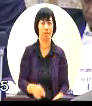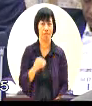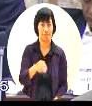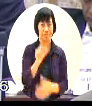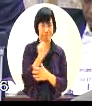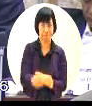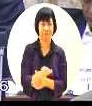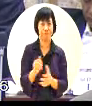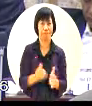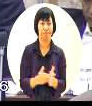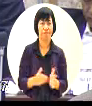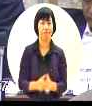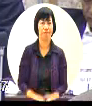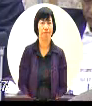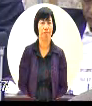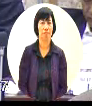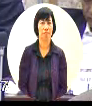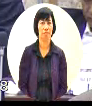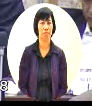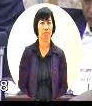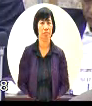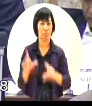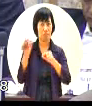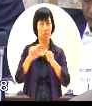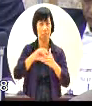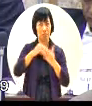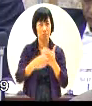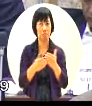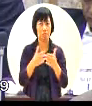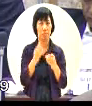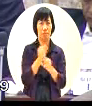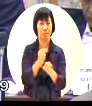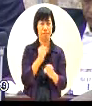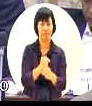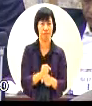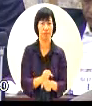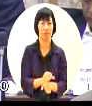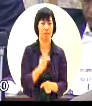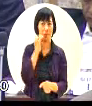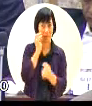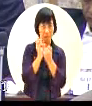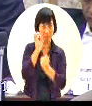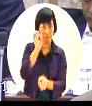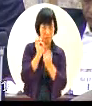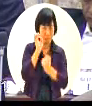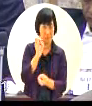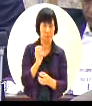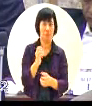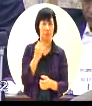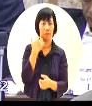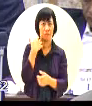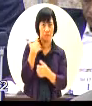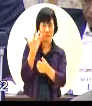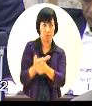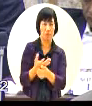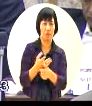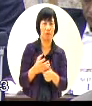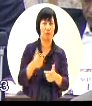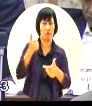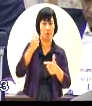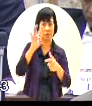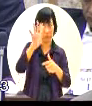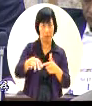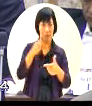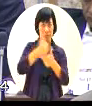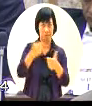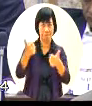案，哦，同意这个原则啦，吼、哦。不过有一个附带，就是讲细节的部分要交予经建会来审。